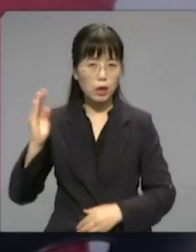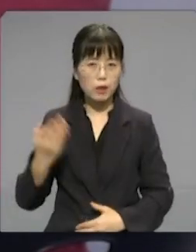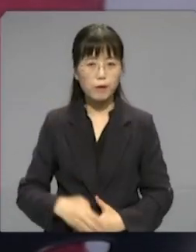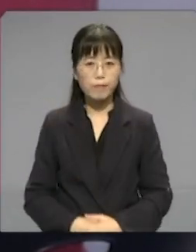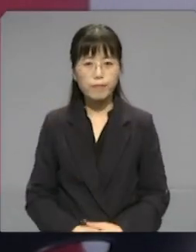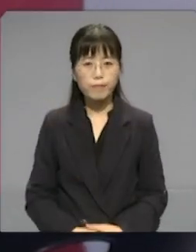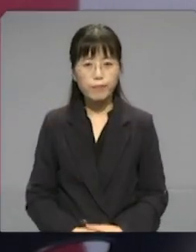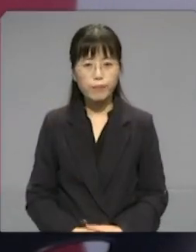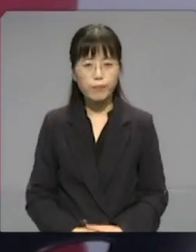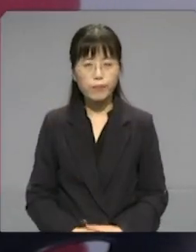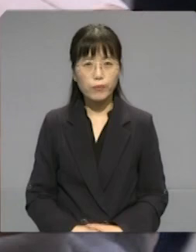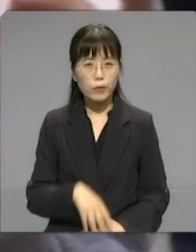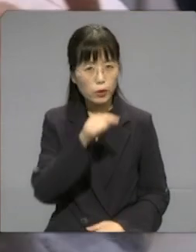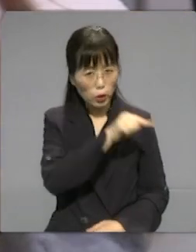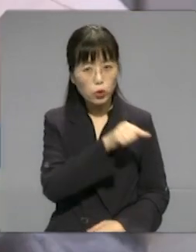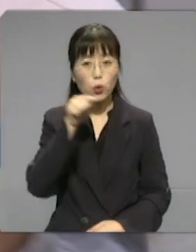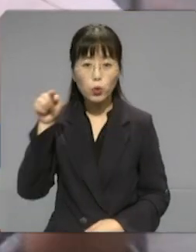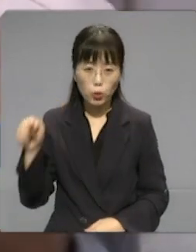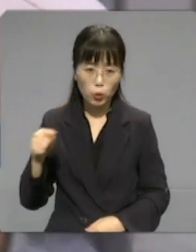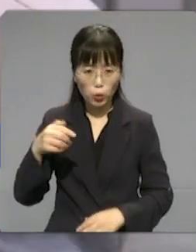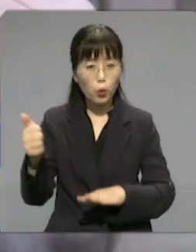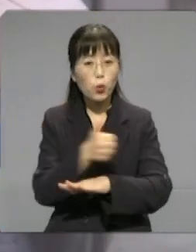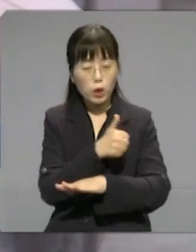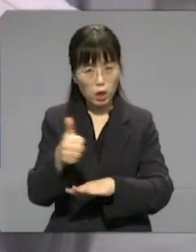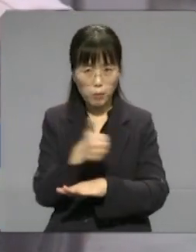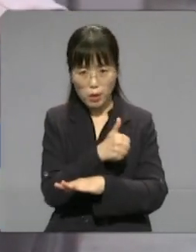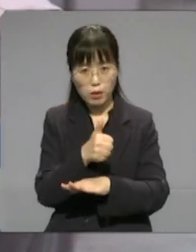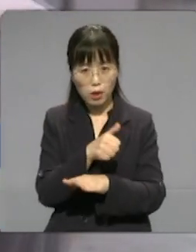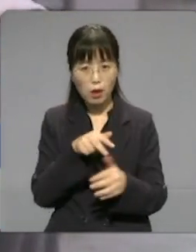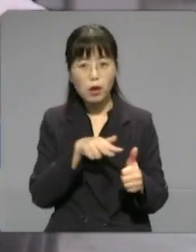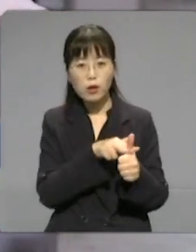기회입니다. 이쪽 저쪽 돌아다니면서